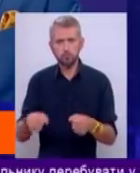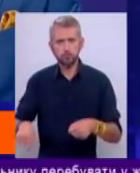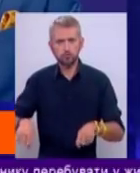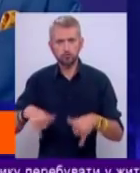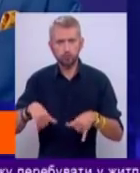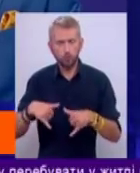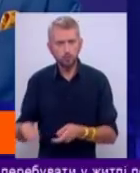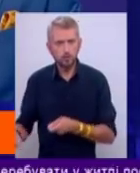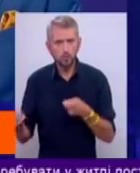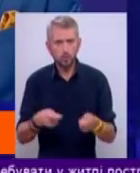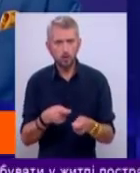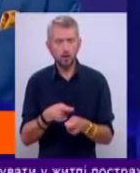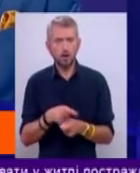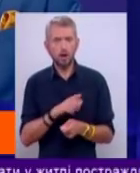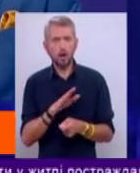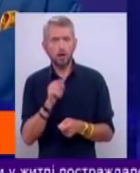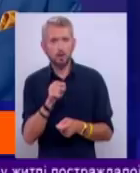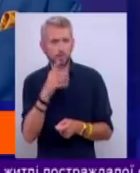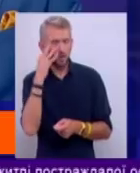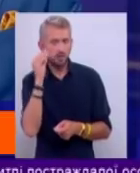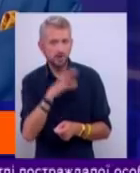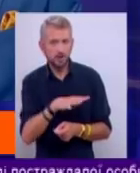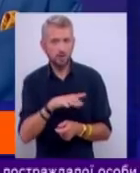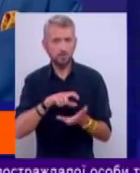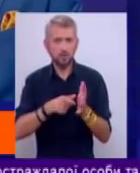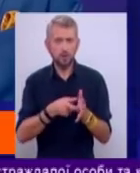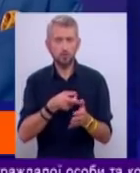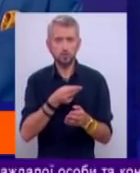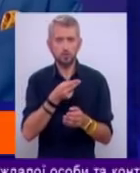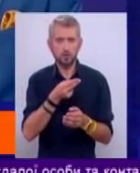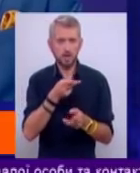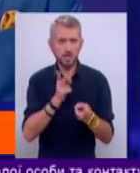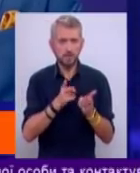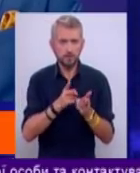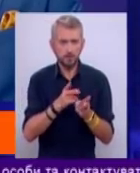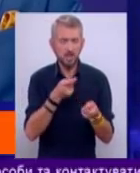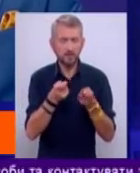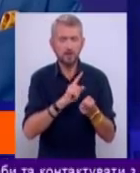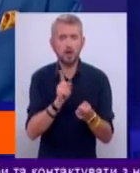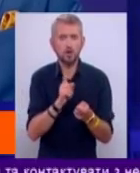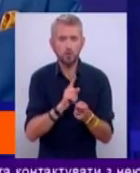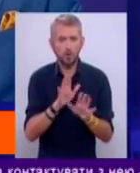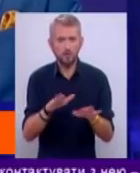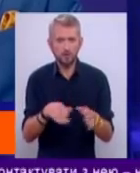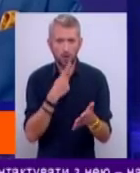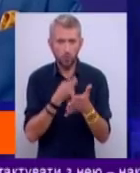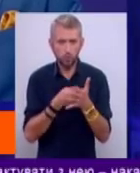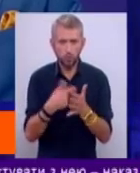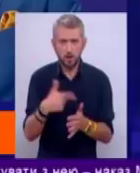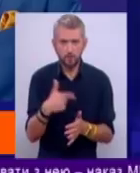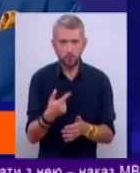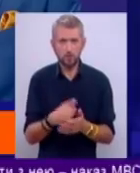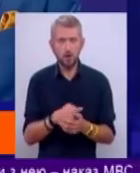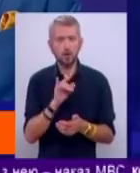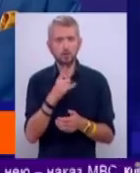звертає уваги, ні ви не звертаєте класний керівник, не бачите, що помиє, помиями і з мухами дітей будуть суки, плавають. Бо дитина нас ним пішов,